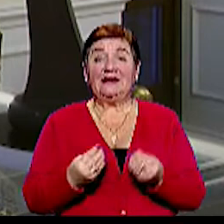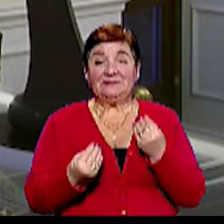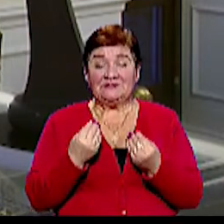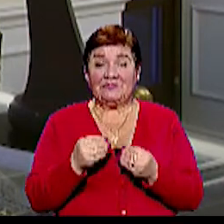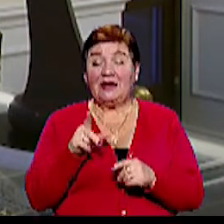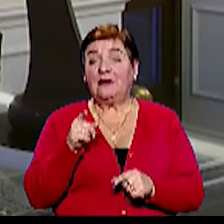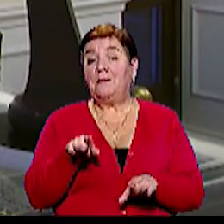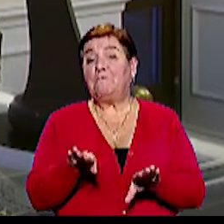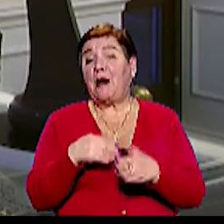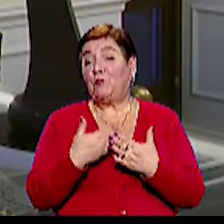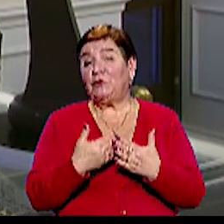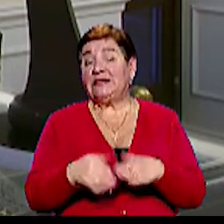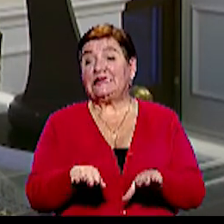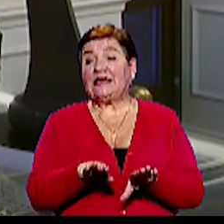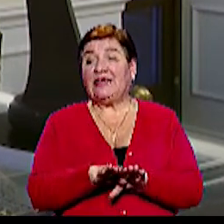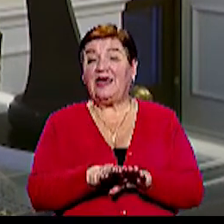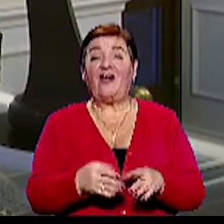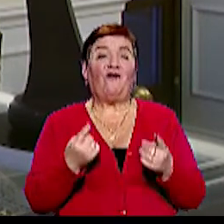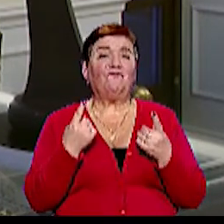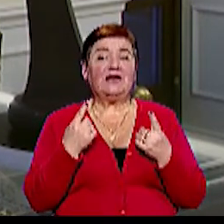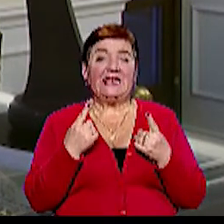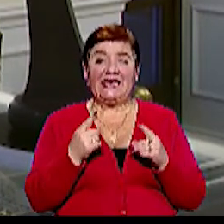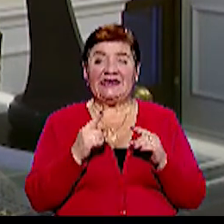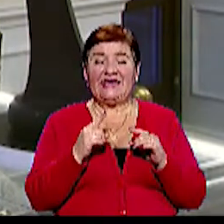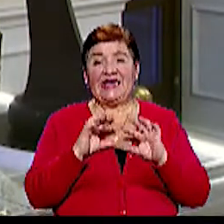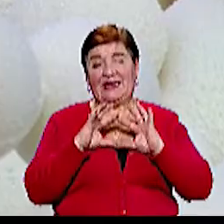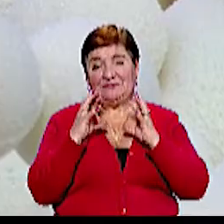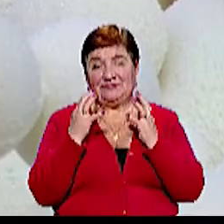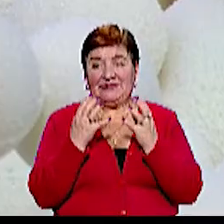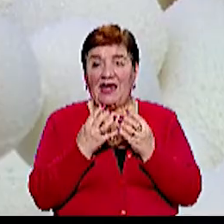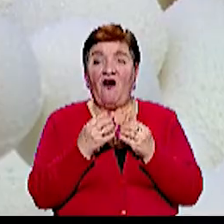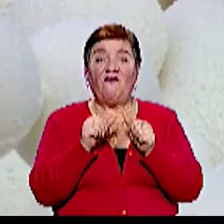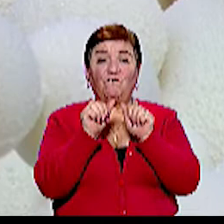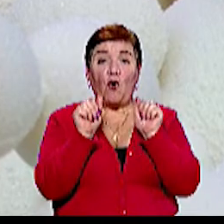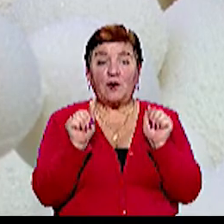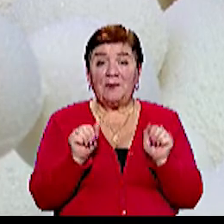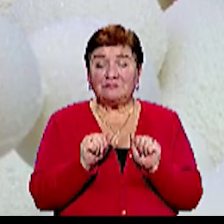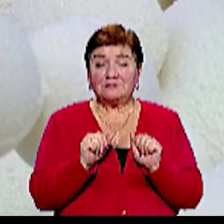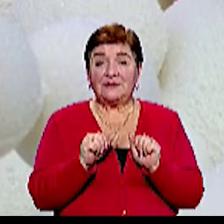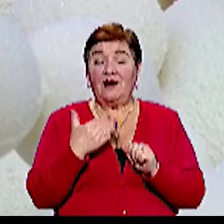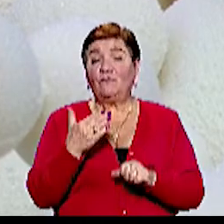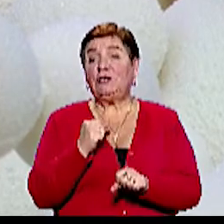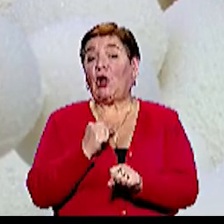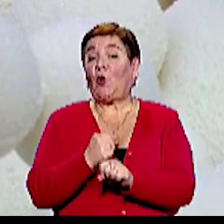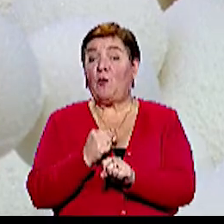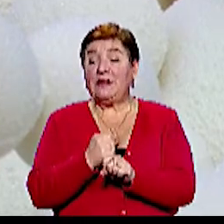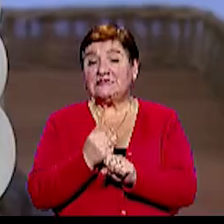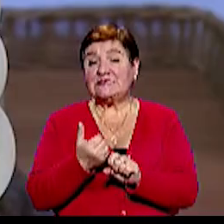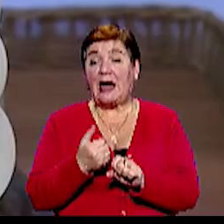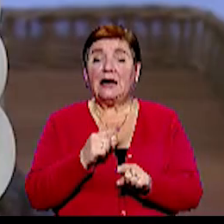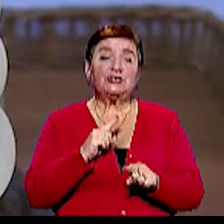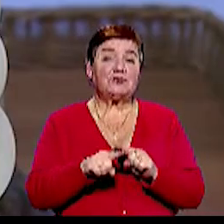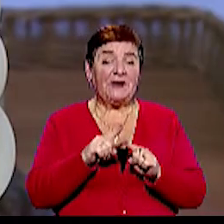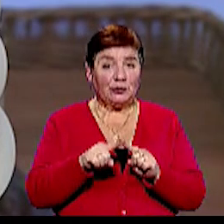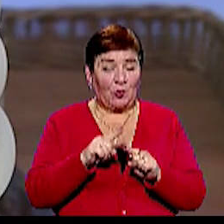Мабуть, такі якісь великі речі, каркасні форми, вони робляться більш-менш